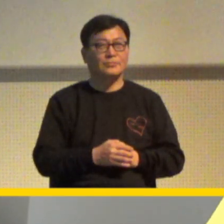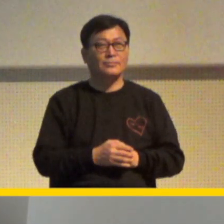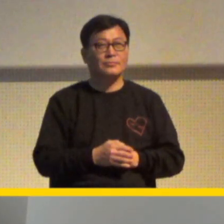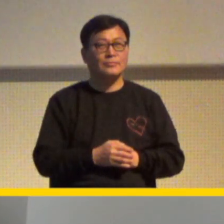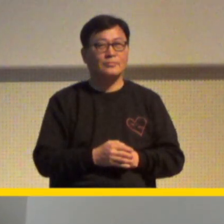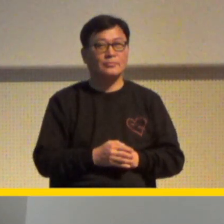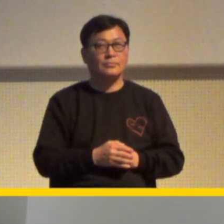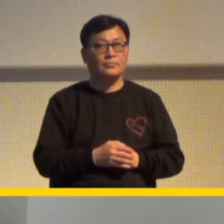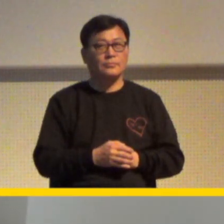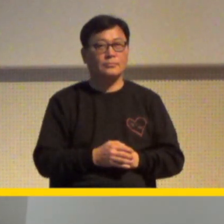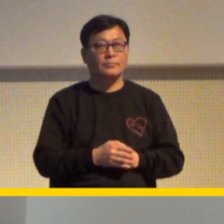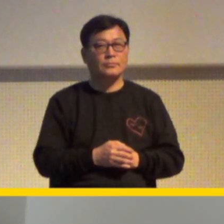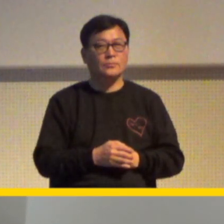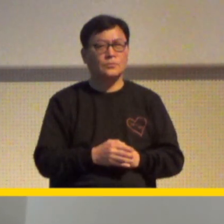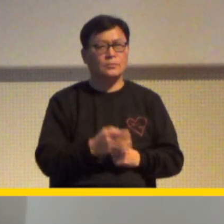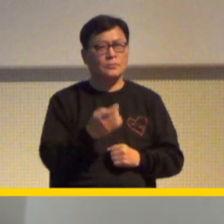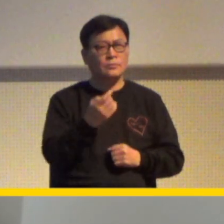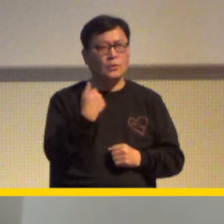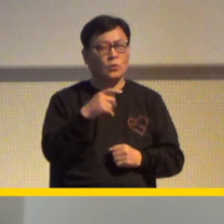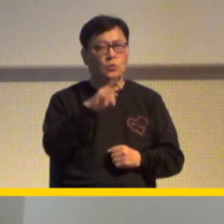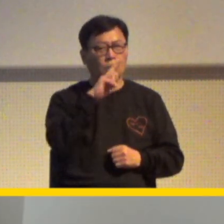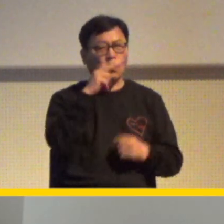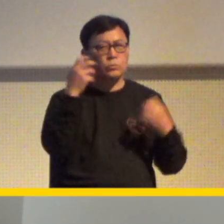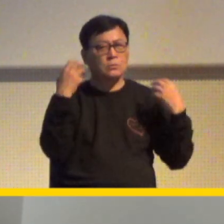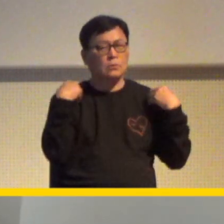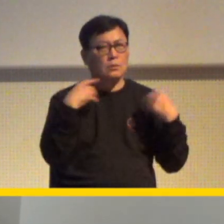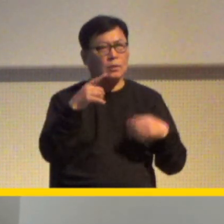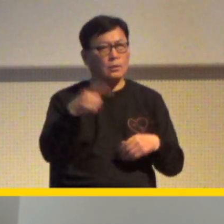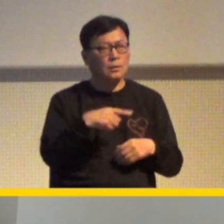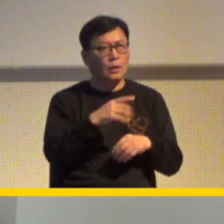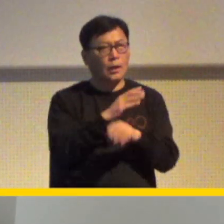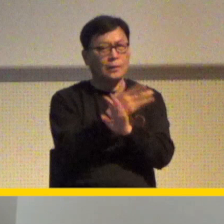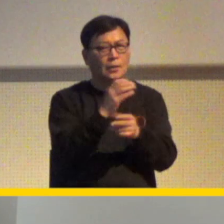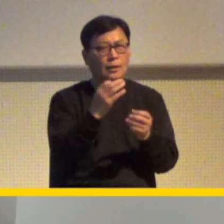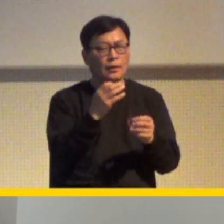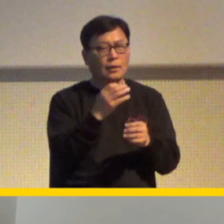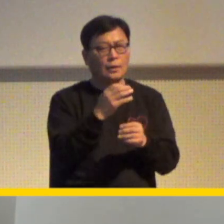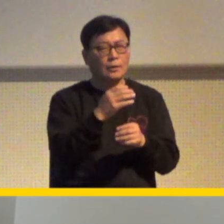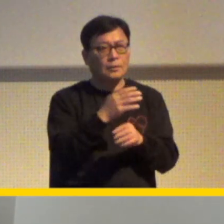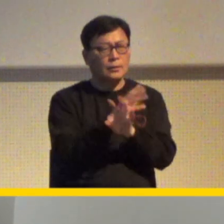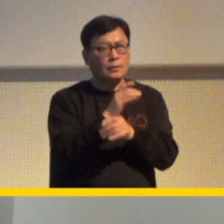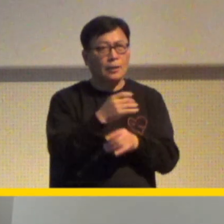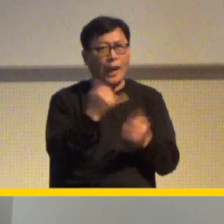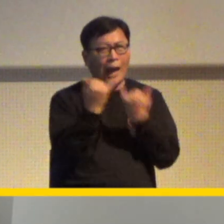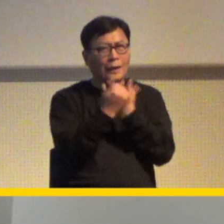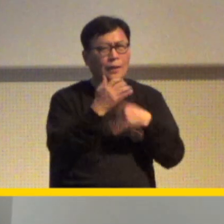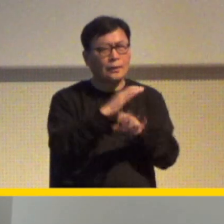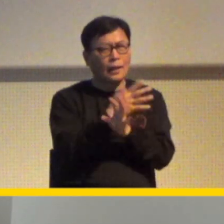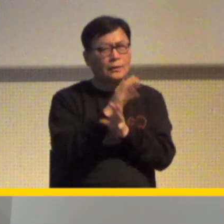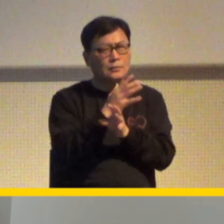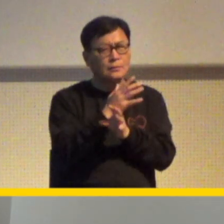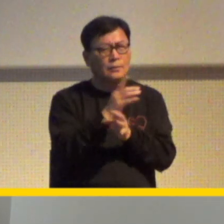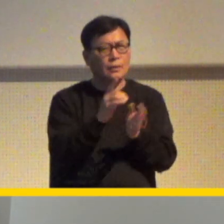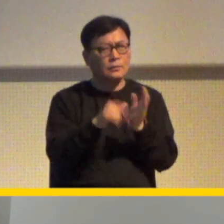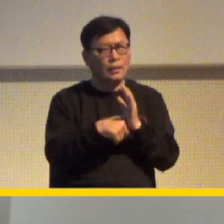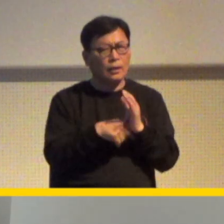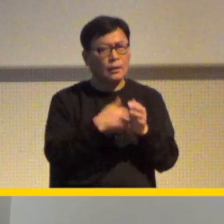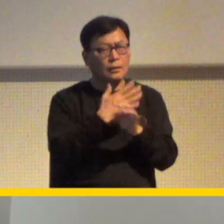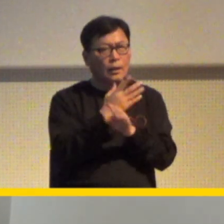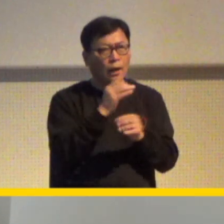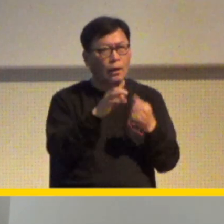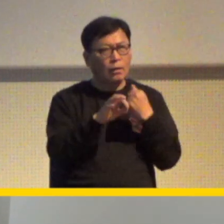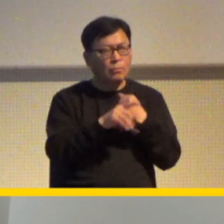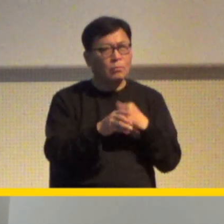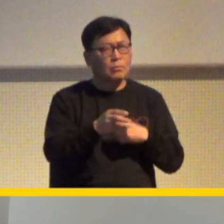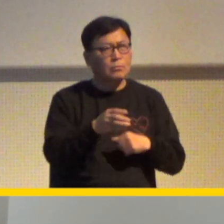네. 사랑해요. 네. 사랑해요. 아, 지금, 제가 교구청에 조영만 제자 유한 식사 시간에 주었습니다. 네, 개그라고 하면 식사 때 소화제